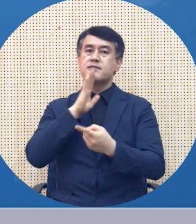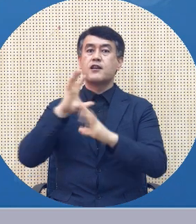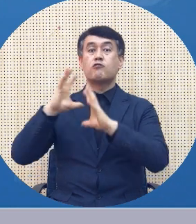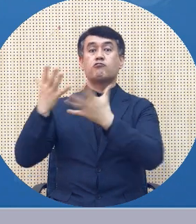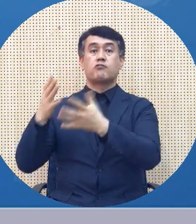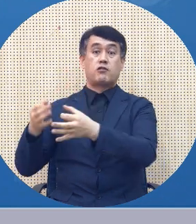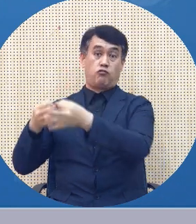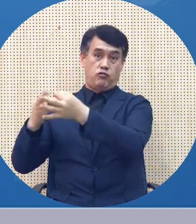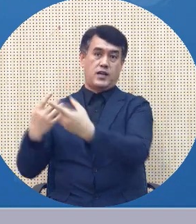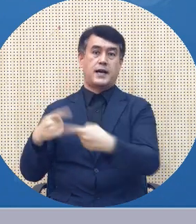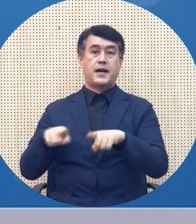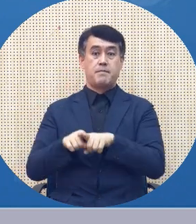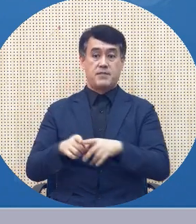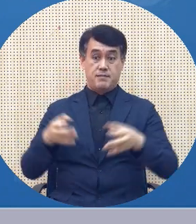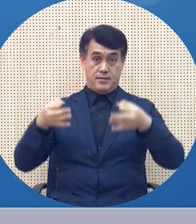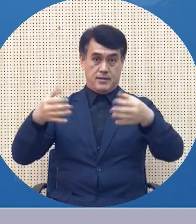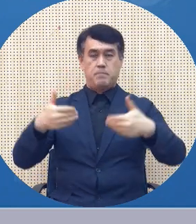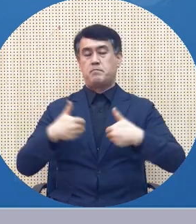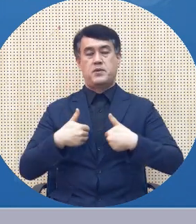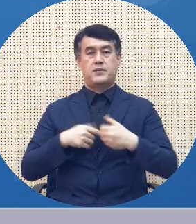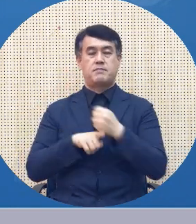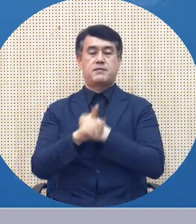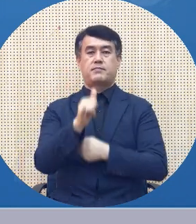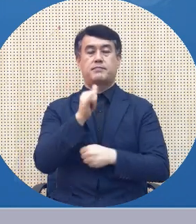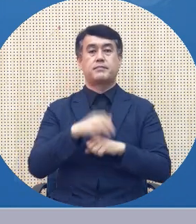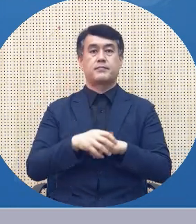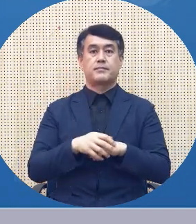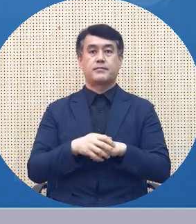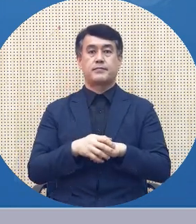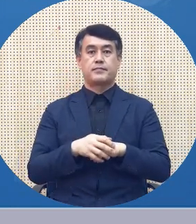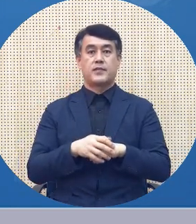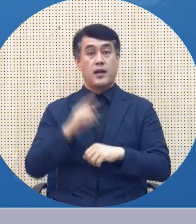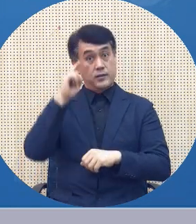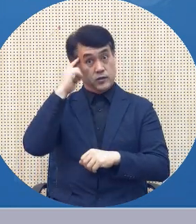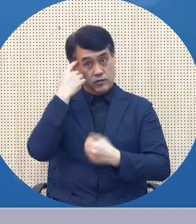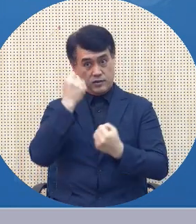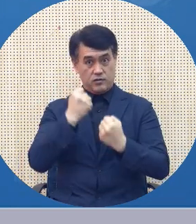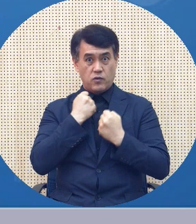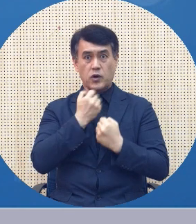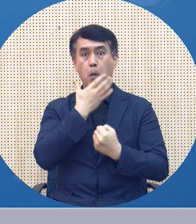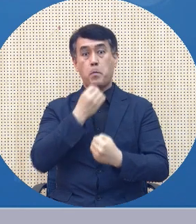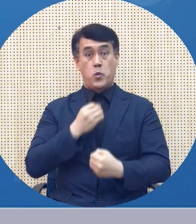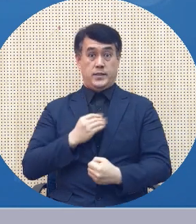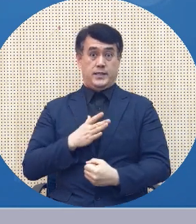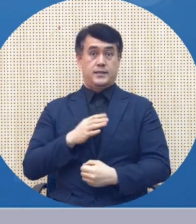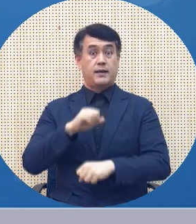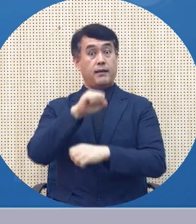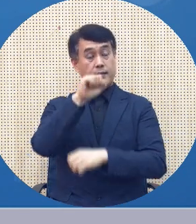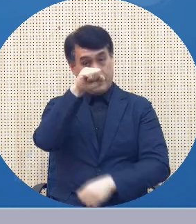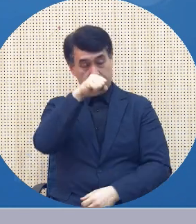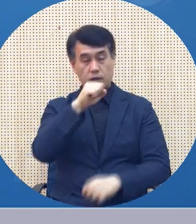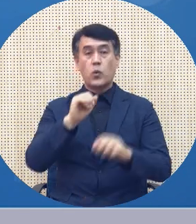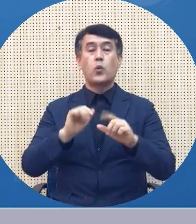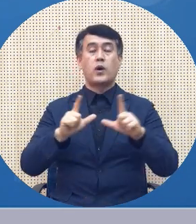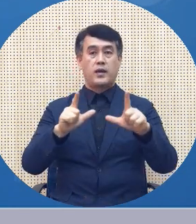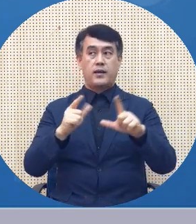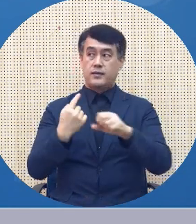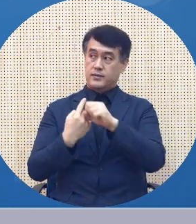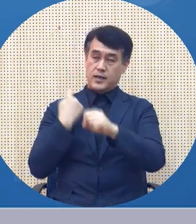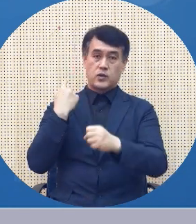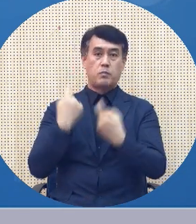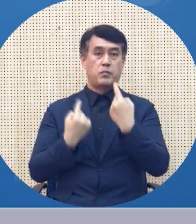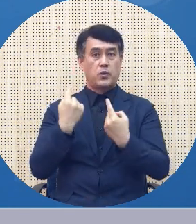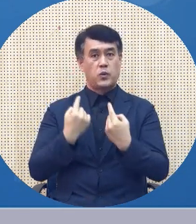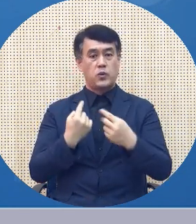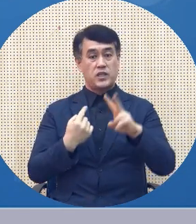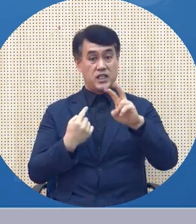투자가 함께 이루어져야 한다는 의미를 담고 있습니다. 정신건강복지 예산의 경우 올해 전년 대비